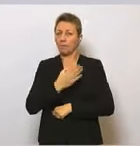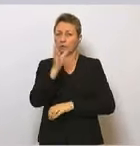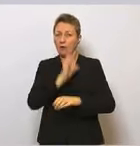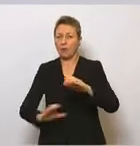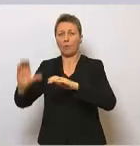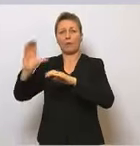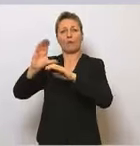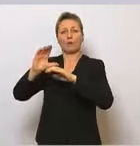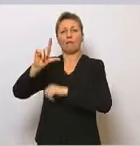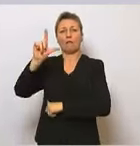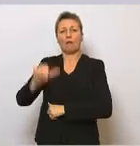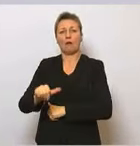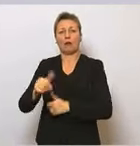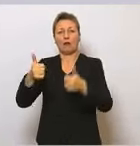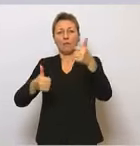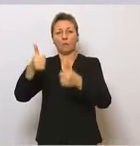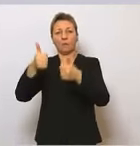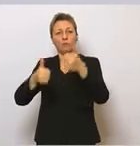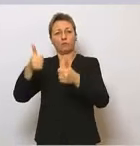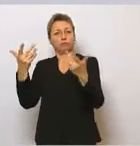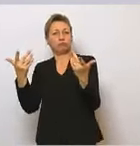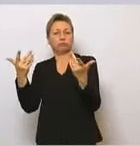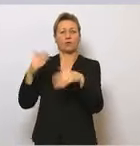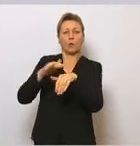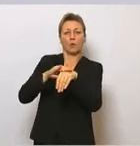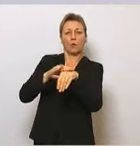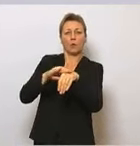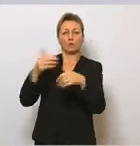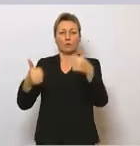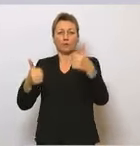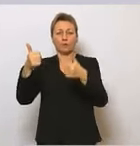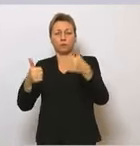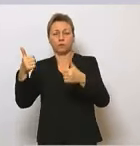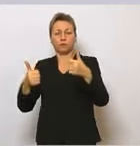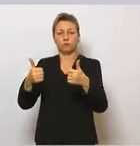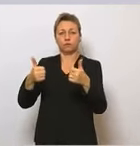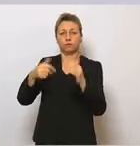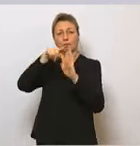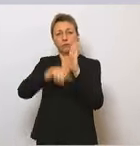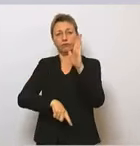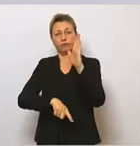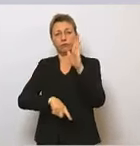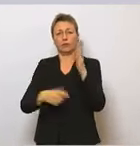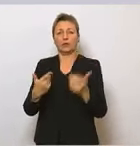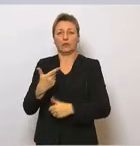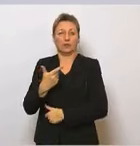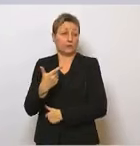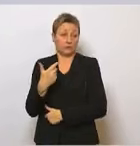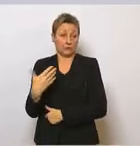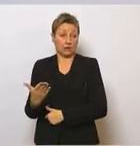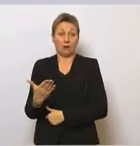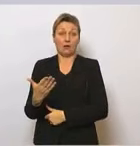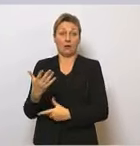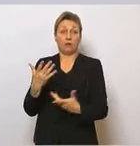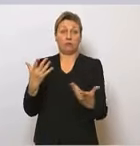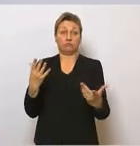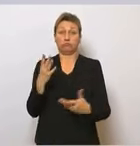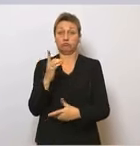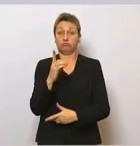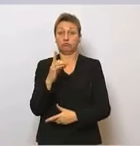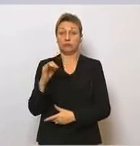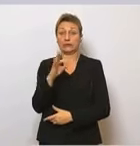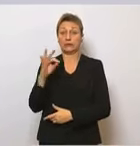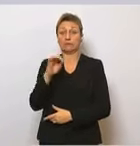la concurrence par un instrument plus régulatoire. Et c'est comme ça que le Digital Markets Act, qui est en